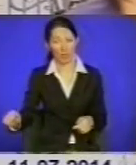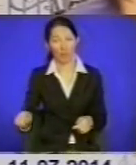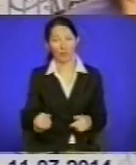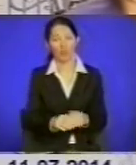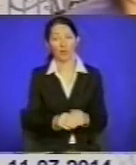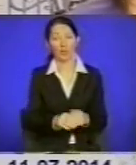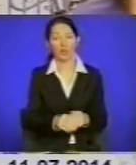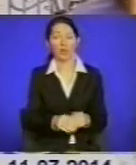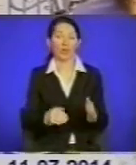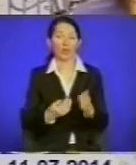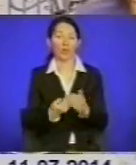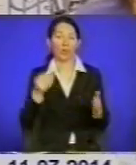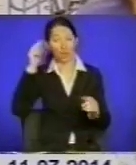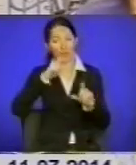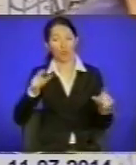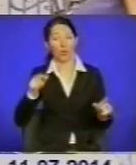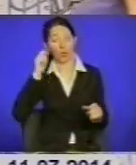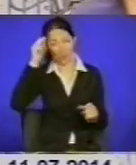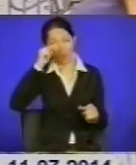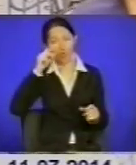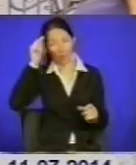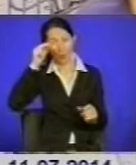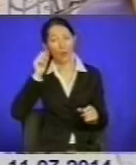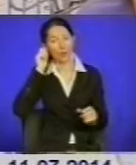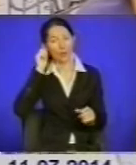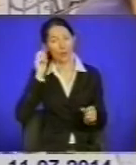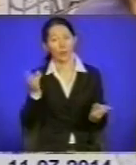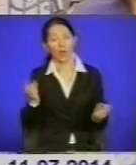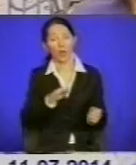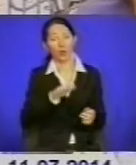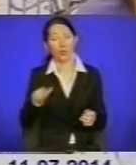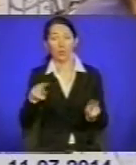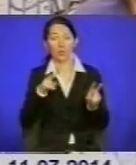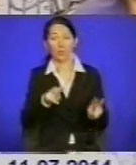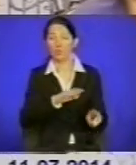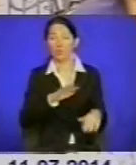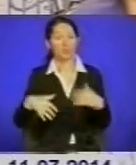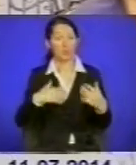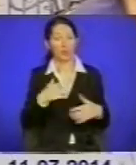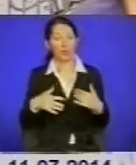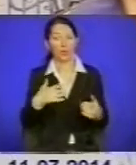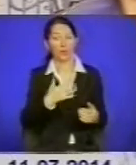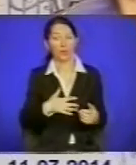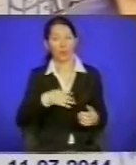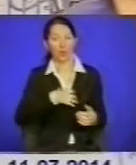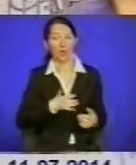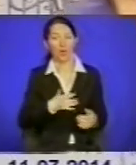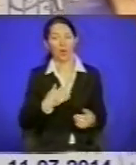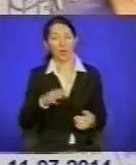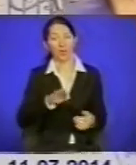шкільного віку, і з ними треба проводити відповідну роботу, тому що у дітей спостерігається неспокій, тривожність, вони погано сплять